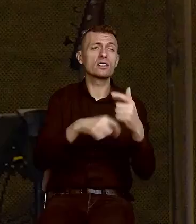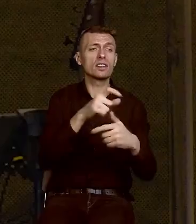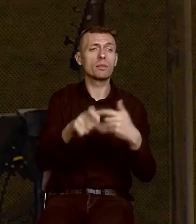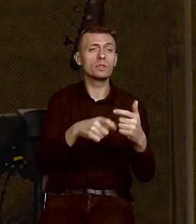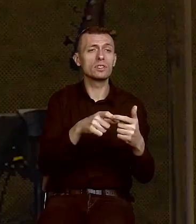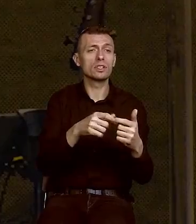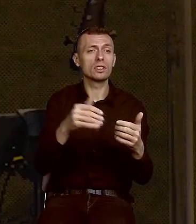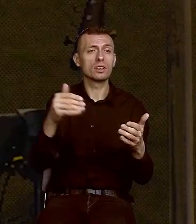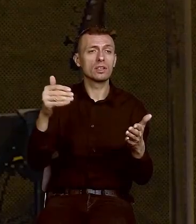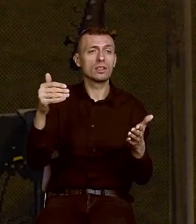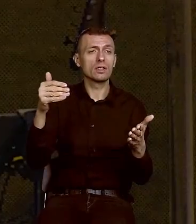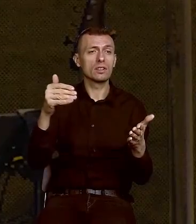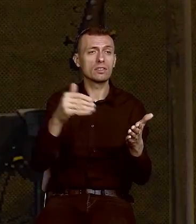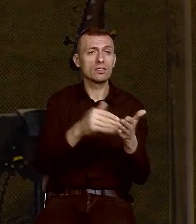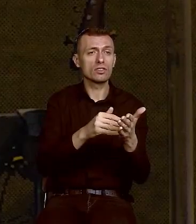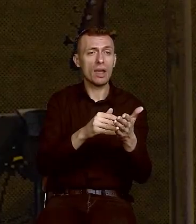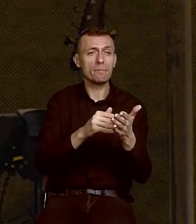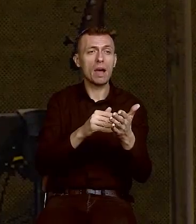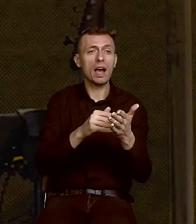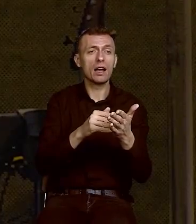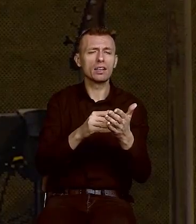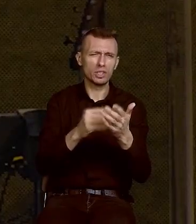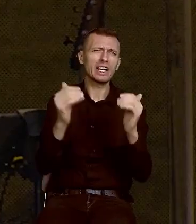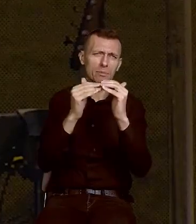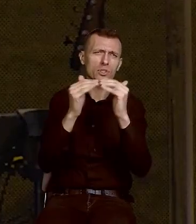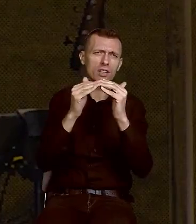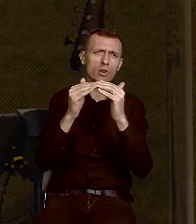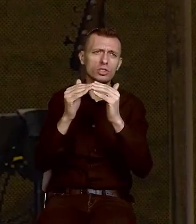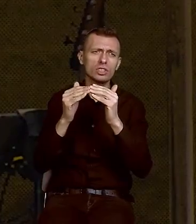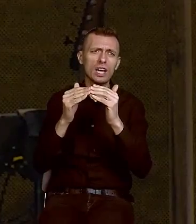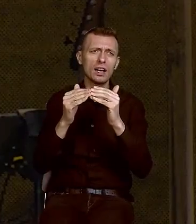wody, następnie wąż umieścić w słoiku i włączyć wodę.